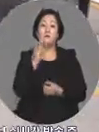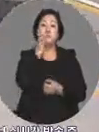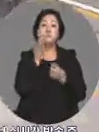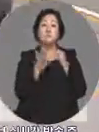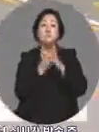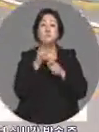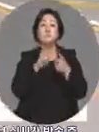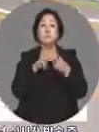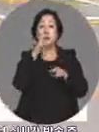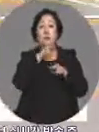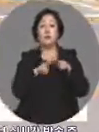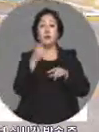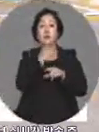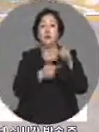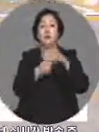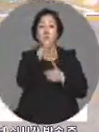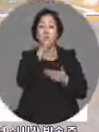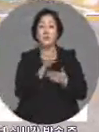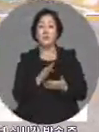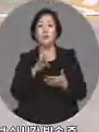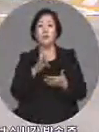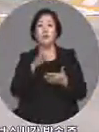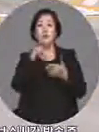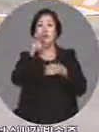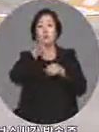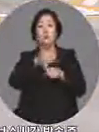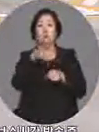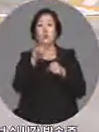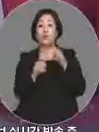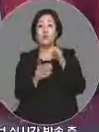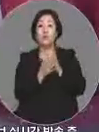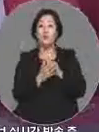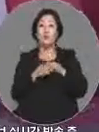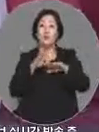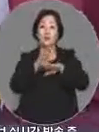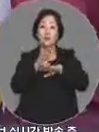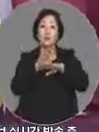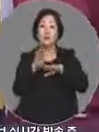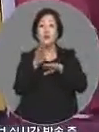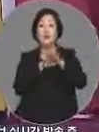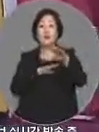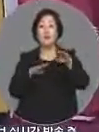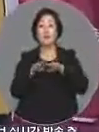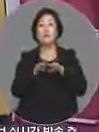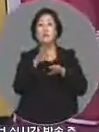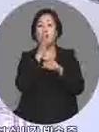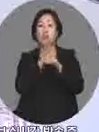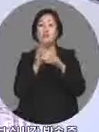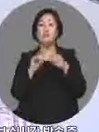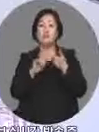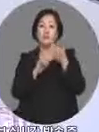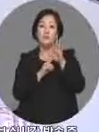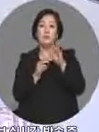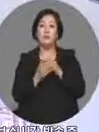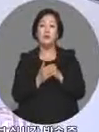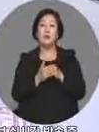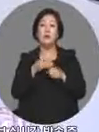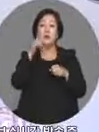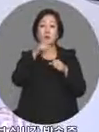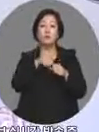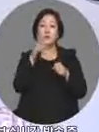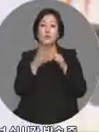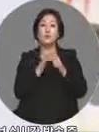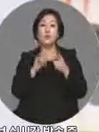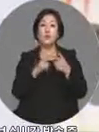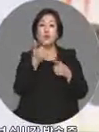울산에서 휘발유 값이 가장 저렴한 한 알뜰 주유소. 차량이 꼬리에 꼬리를 뭅니다. 이 주유소의